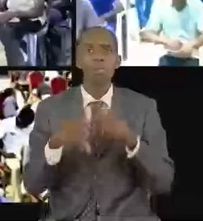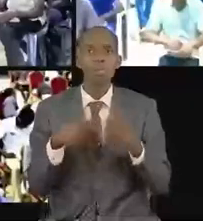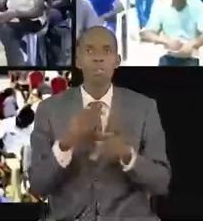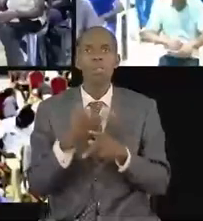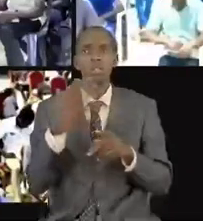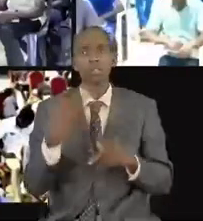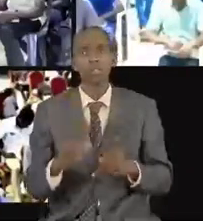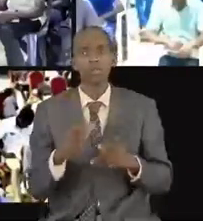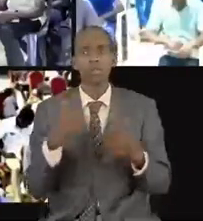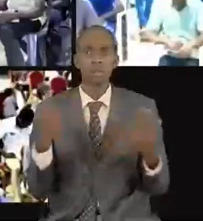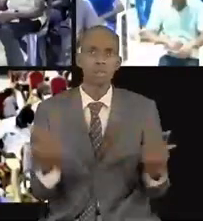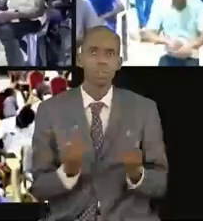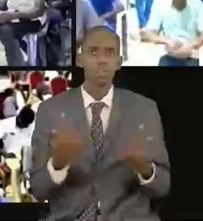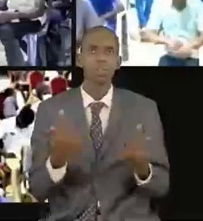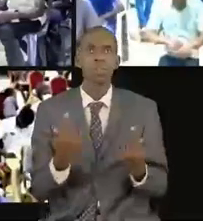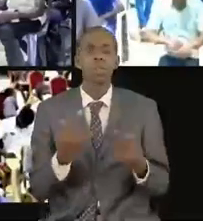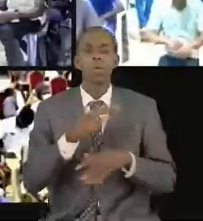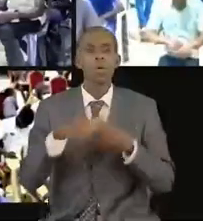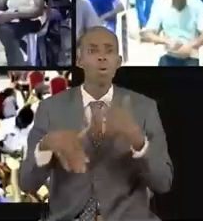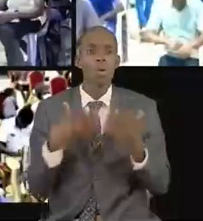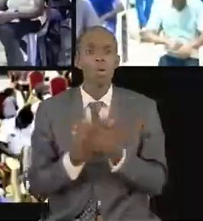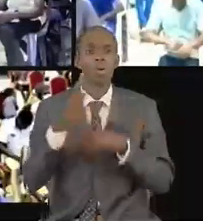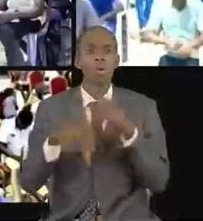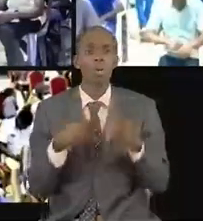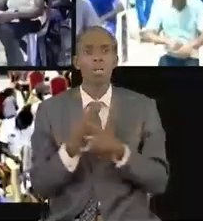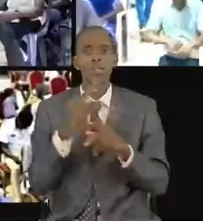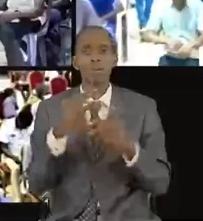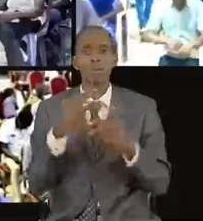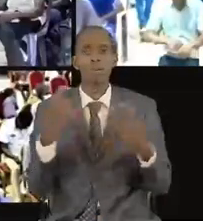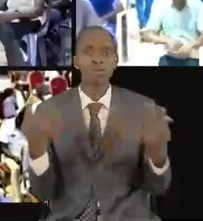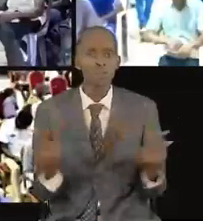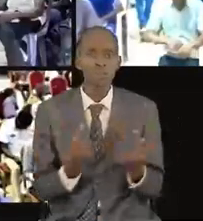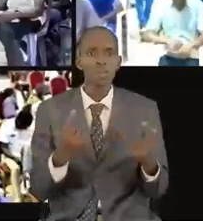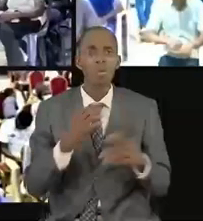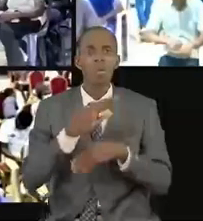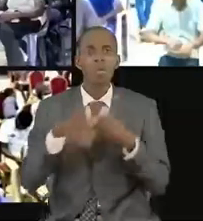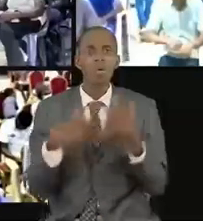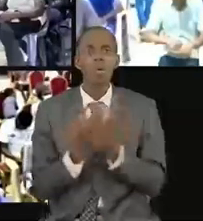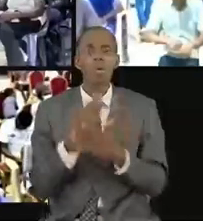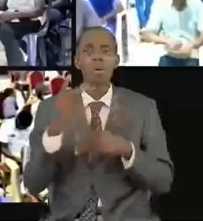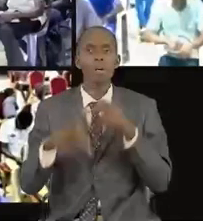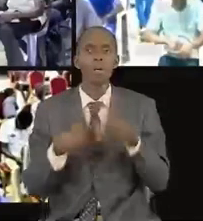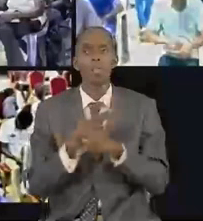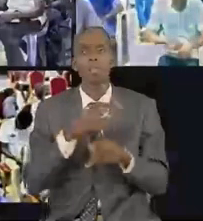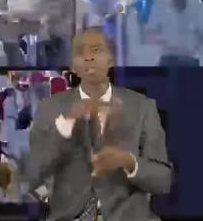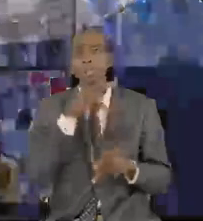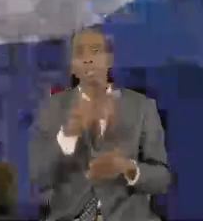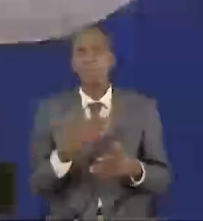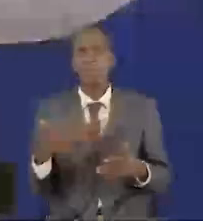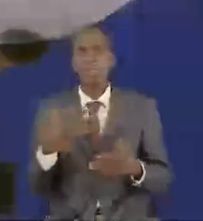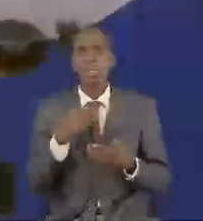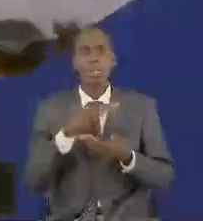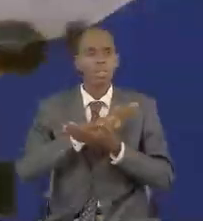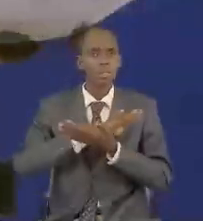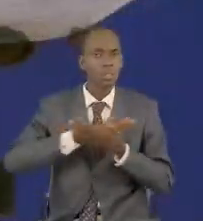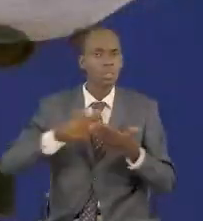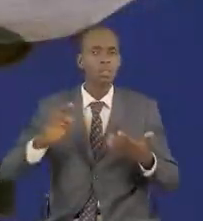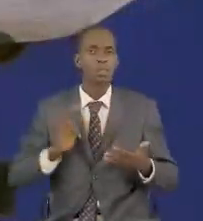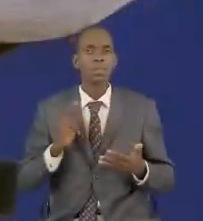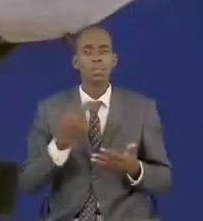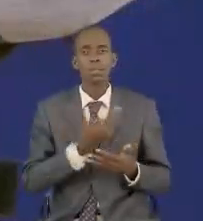transgression de tout péché de toute inquiéter et de se faire un peuple qu'il